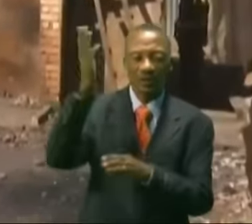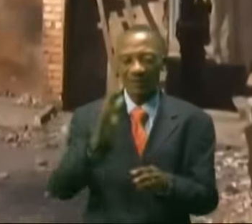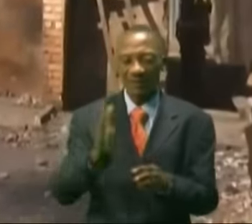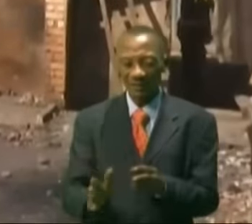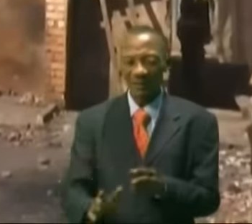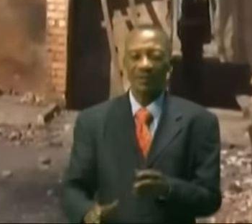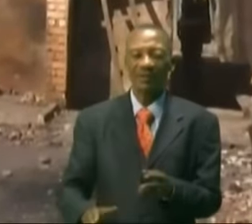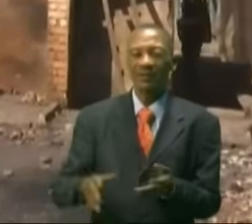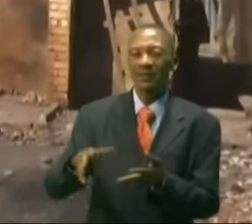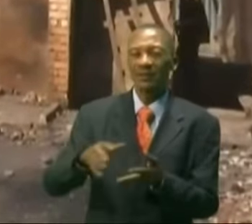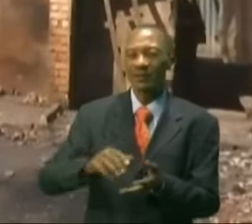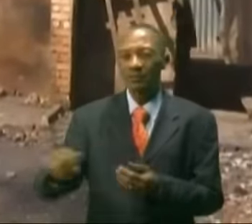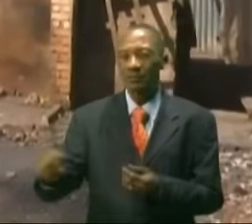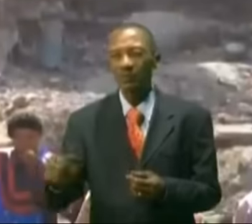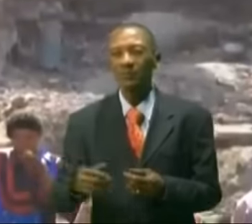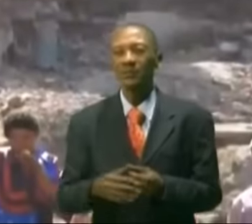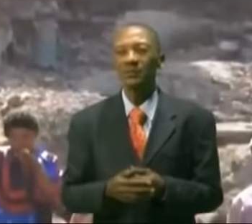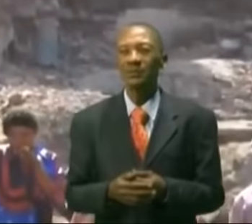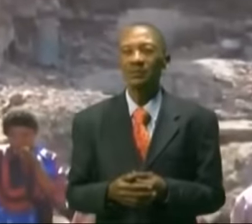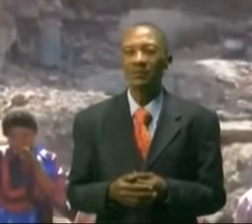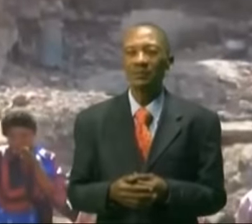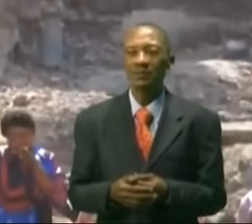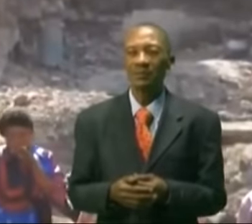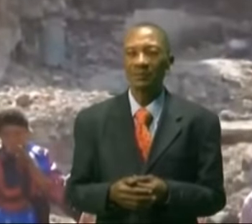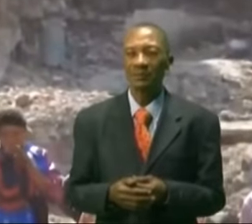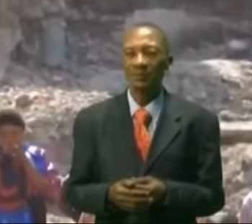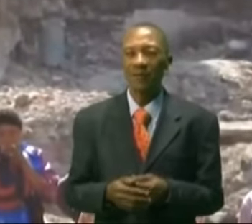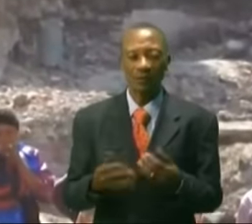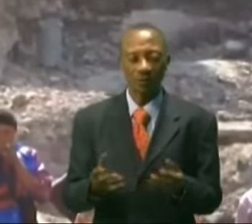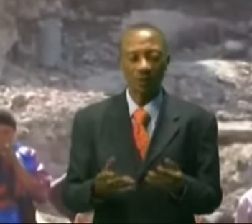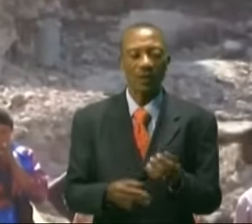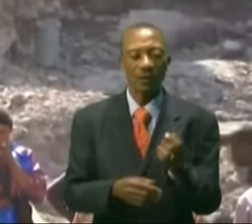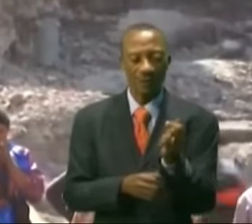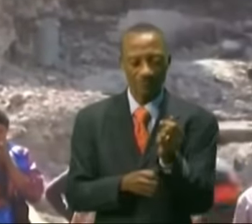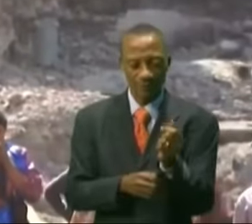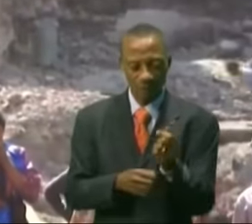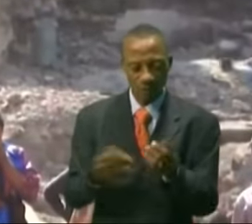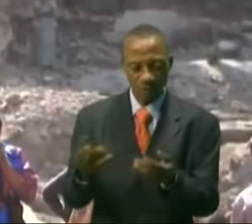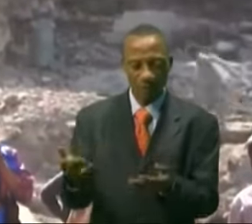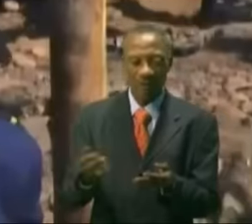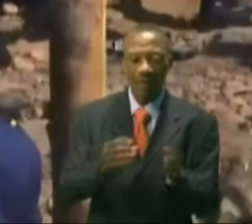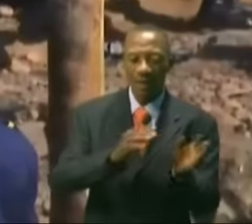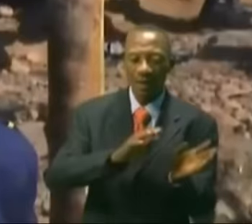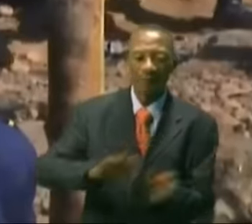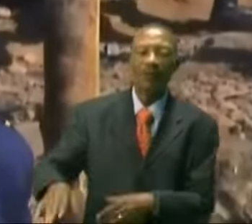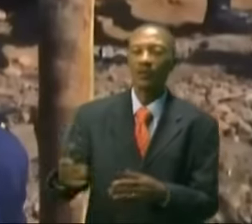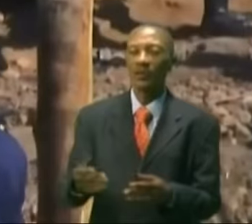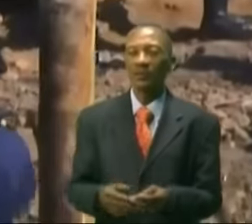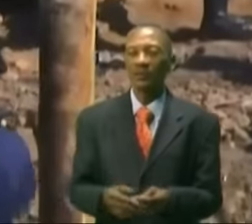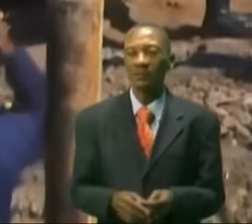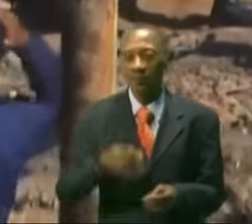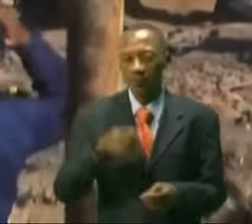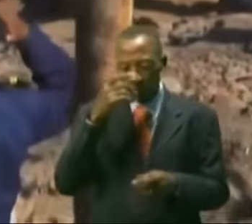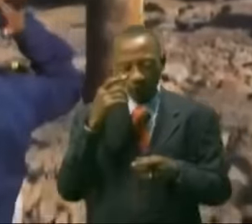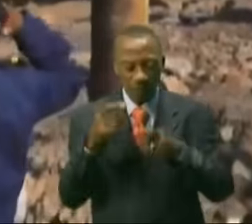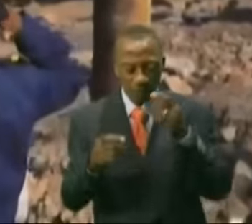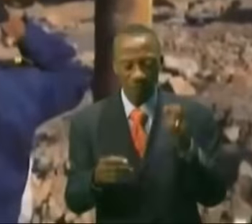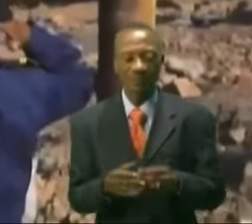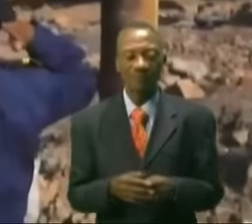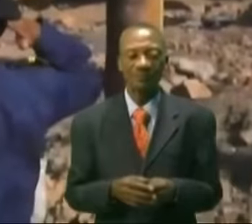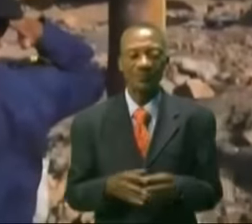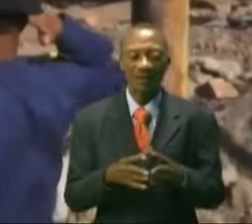Les traces des flammes sur des maisons abandonnées n'ont pas encore complètement disparu. Accompagné du gouverneur du Sud